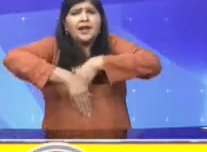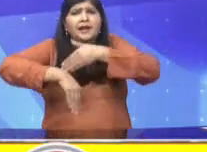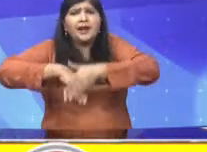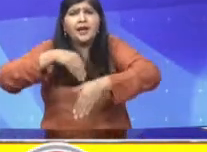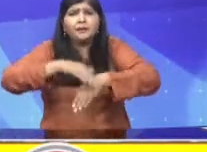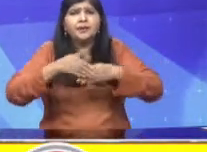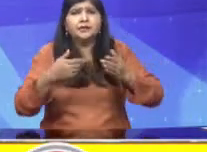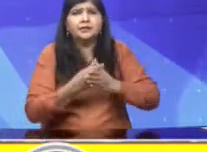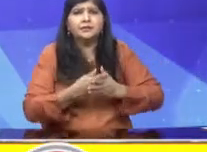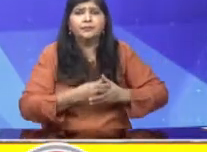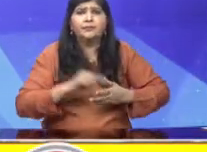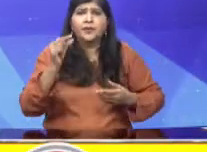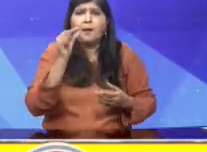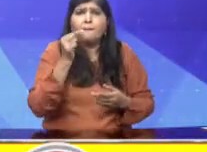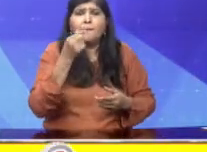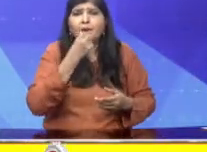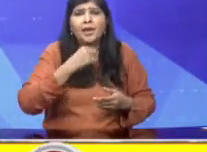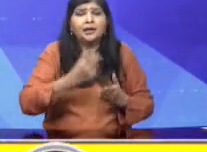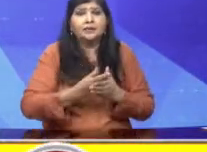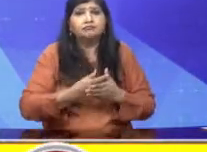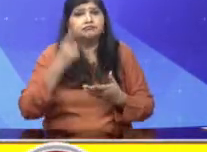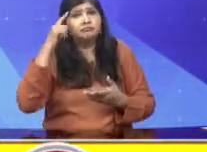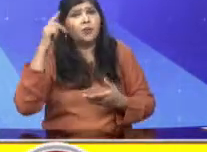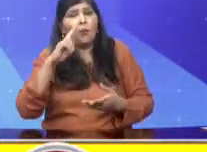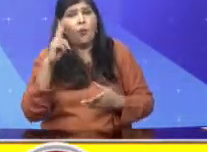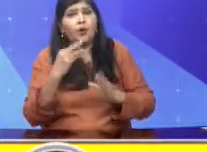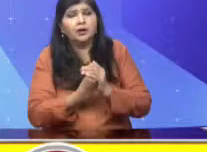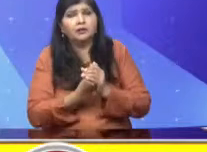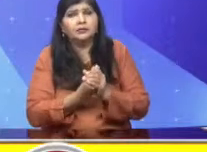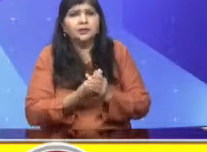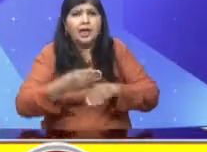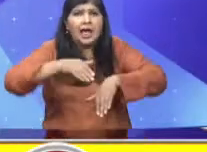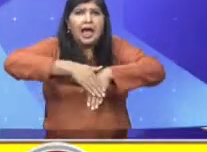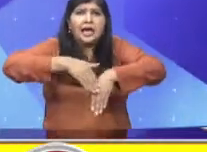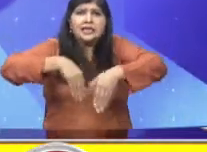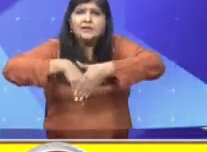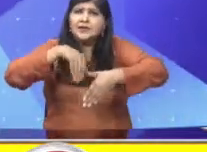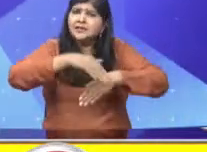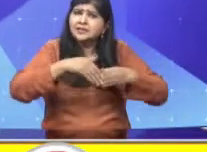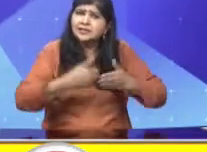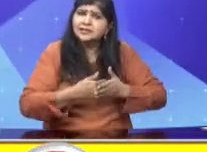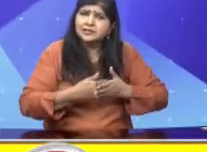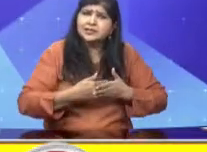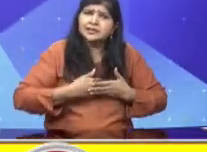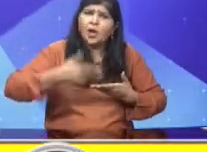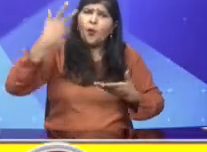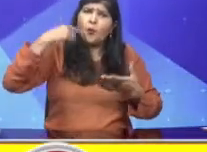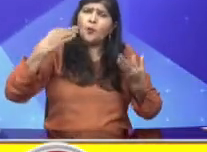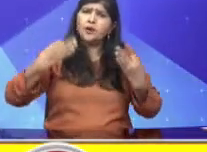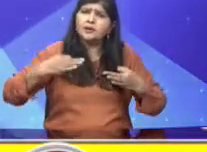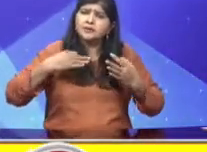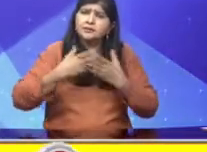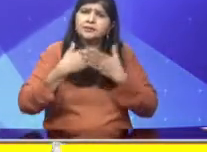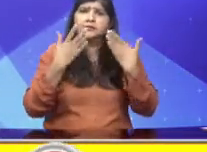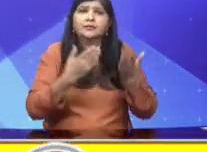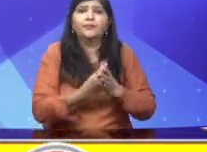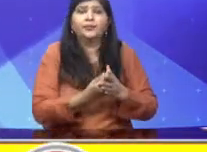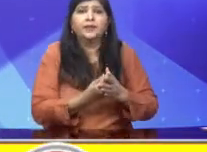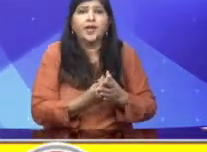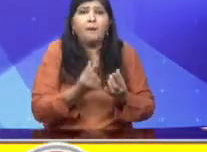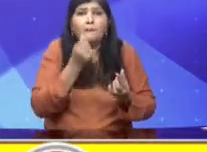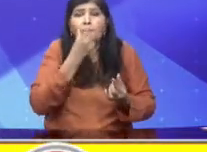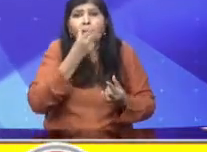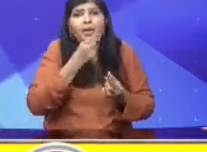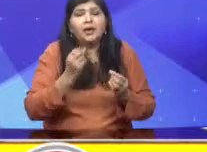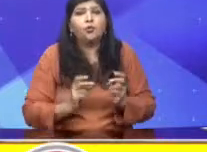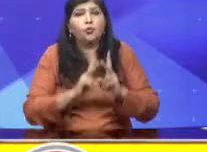बेर बहुत लोग प्रिय रहा है। आदिवासी समुदायों के लोग हमेशा से बेर की खेती करते रहे